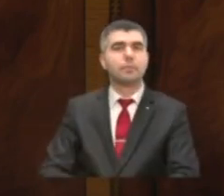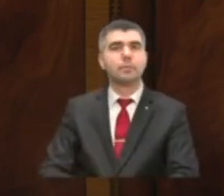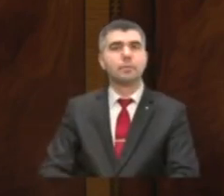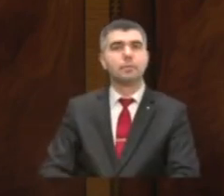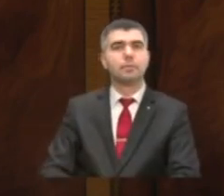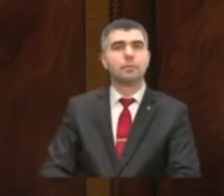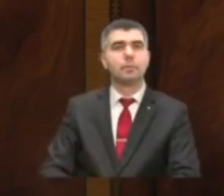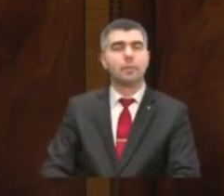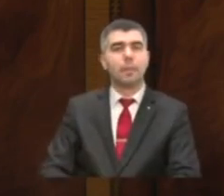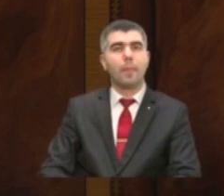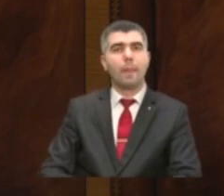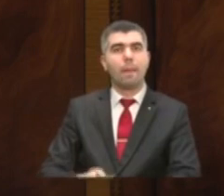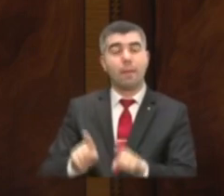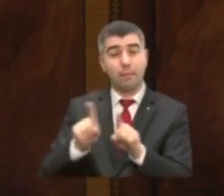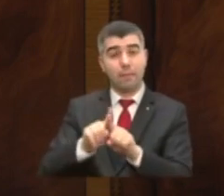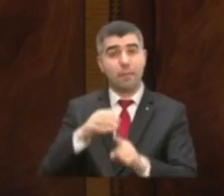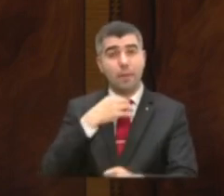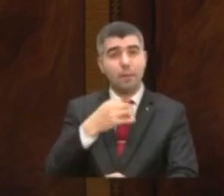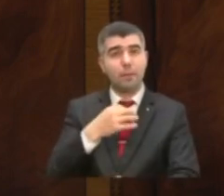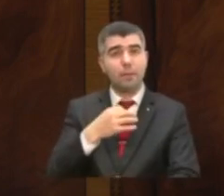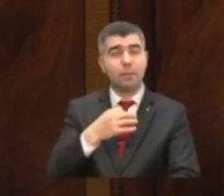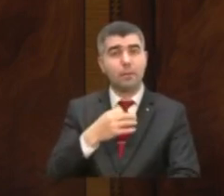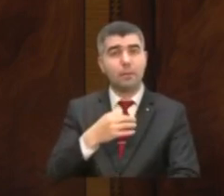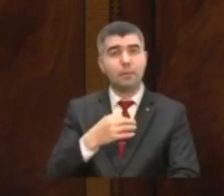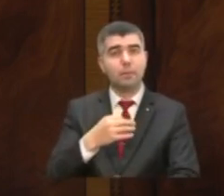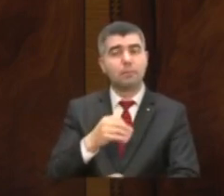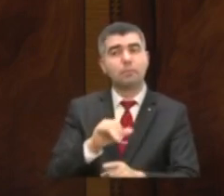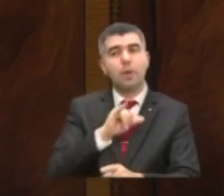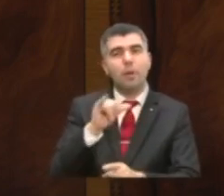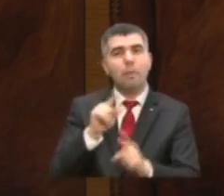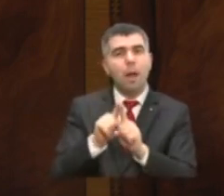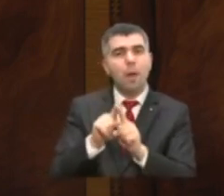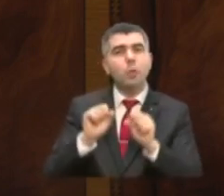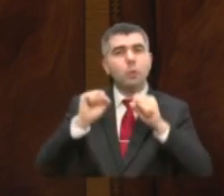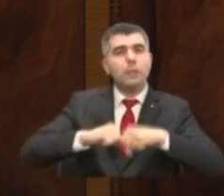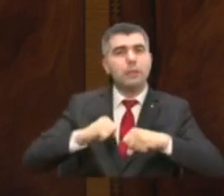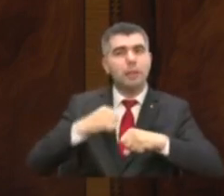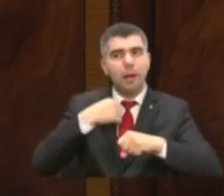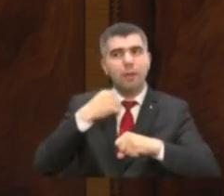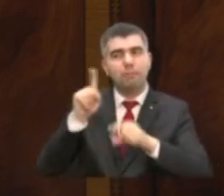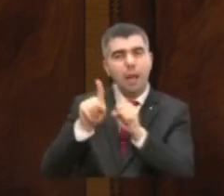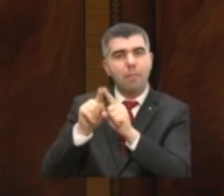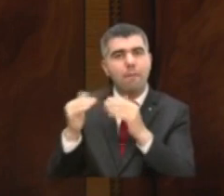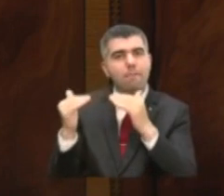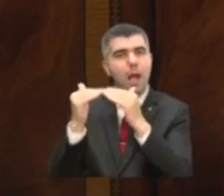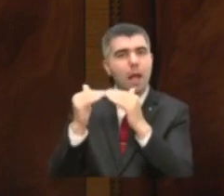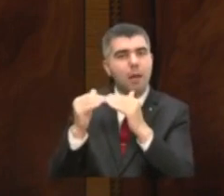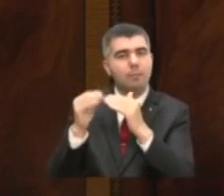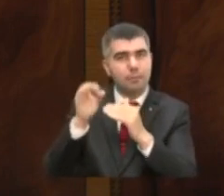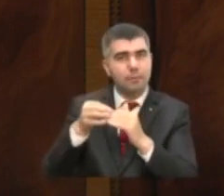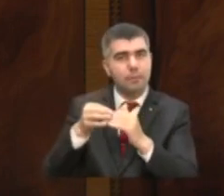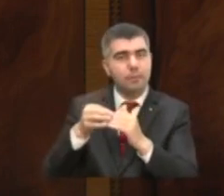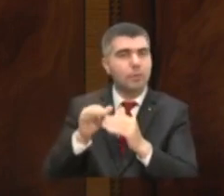لذلك لأني أرجو ألا أن كلامكم لا يعني أنكم توافقون على ما وقع. فإذا اتفقنا على